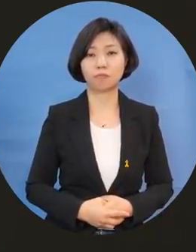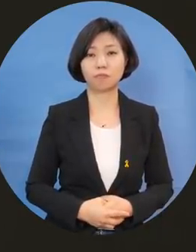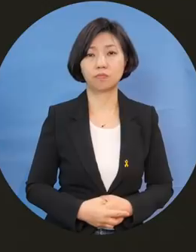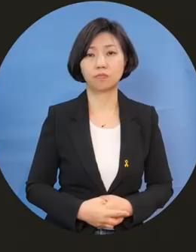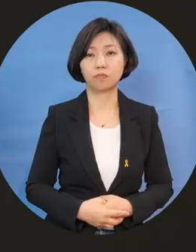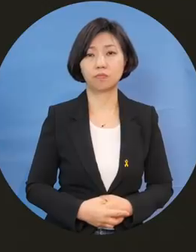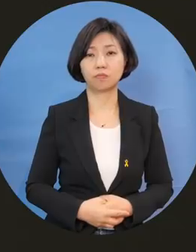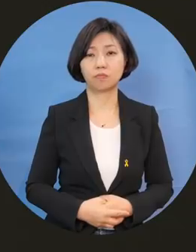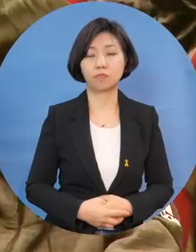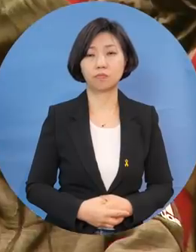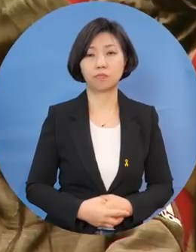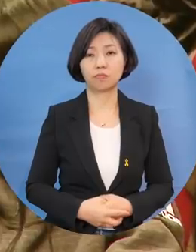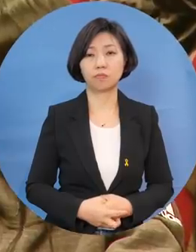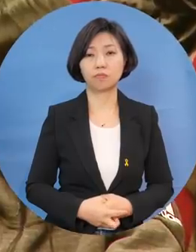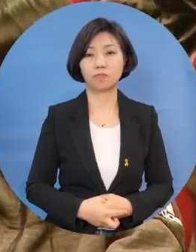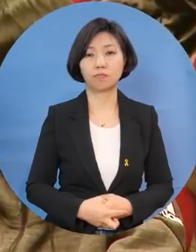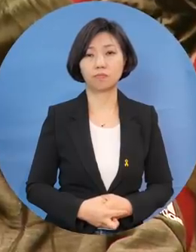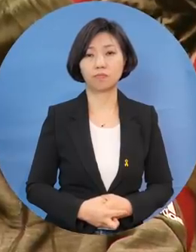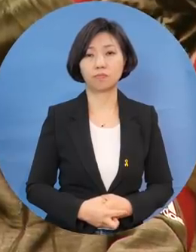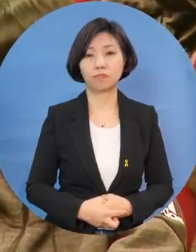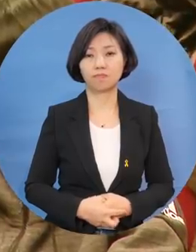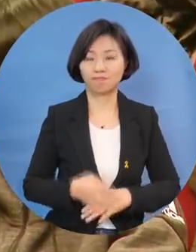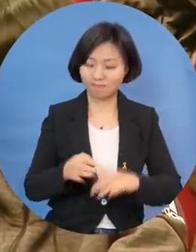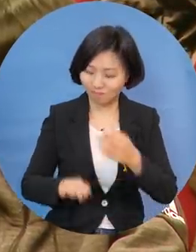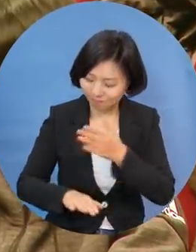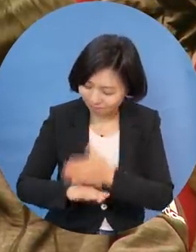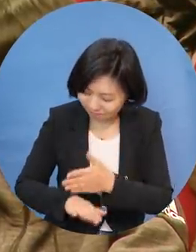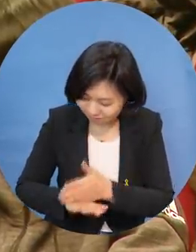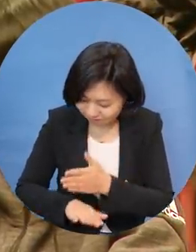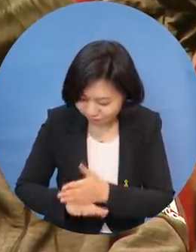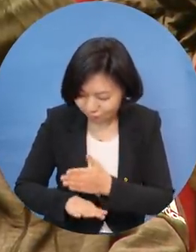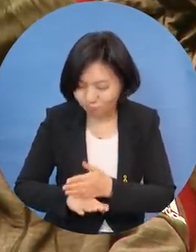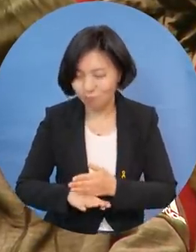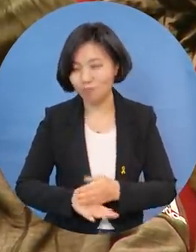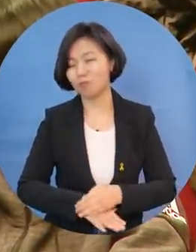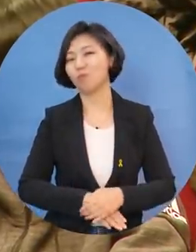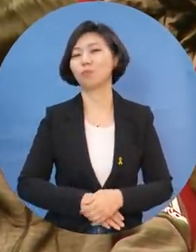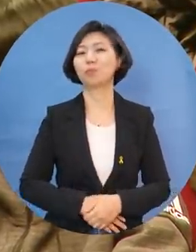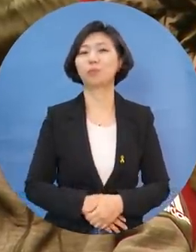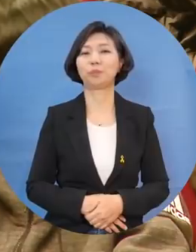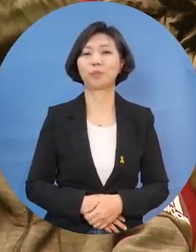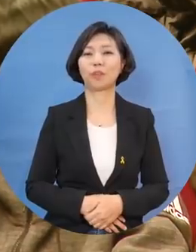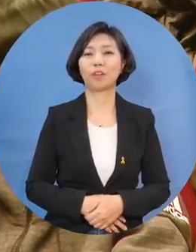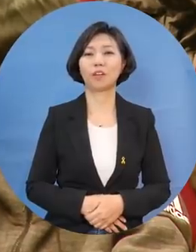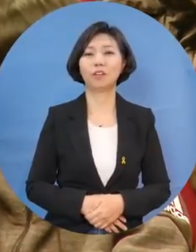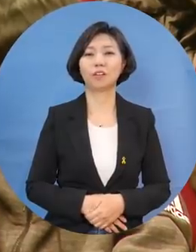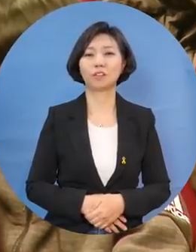감사합니다.